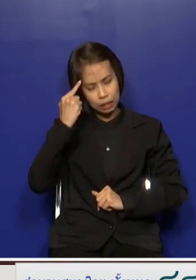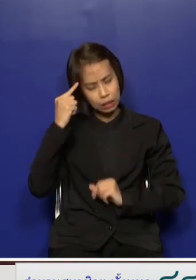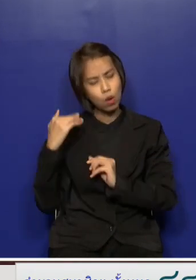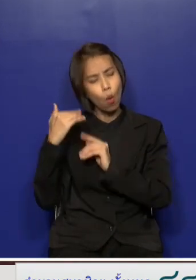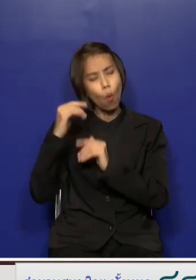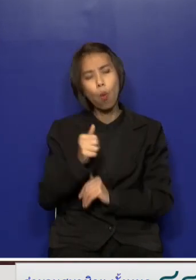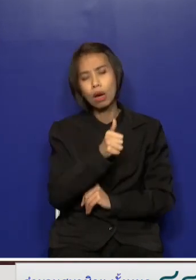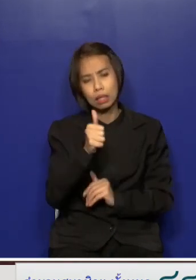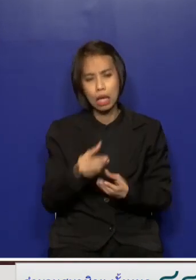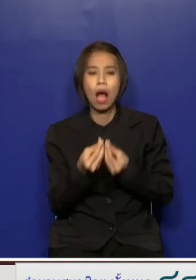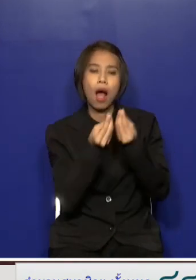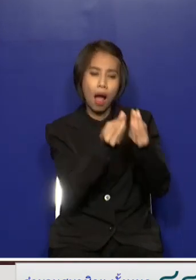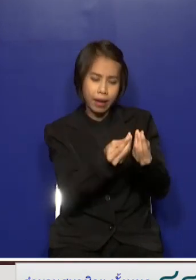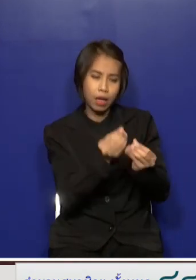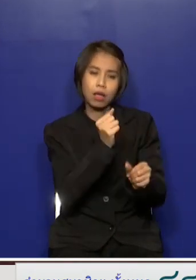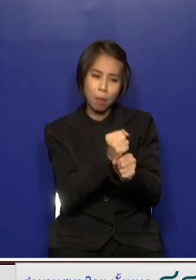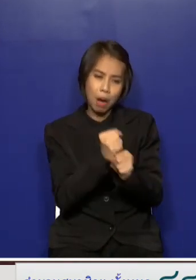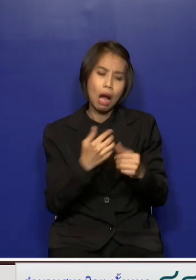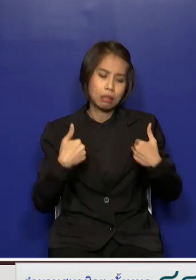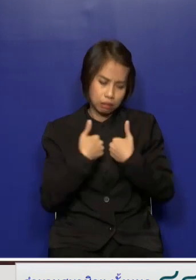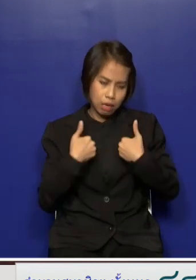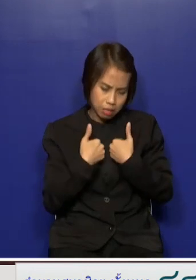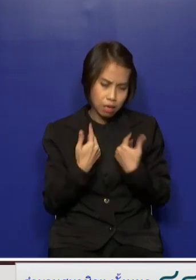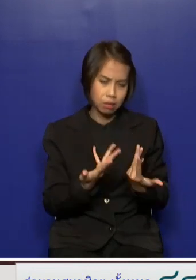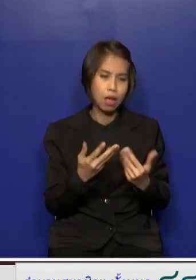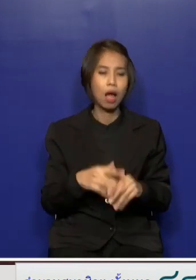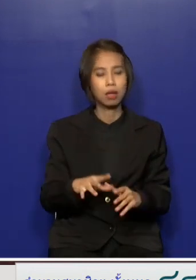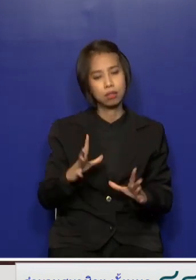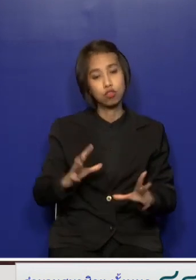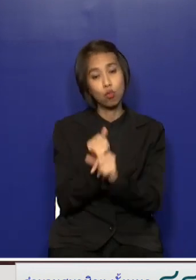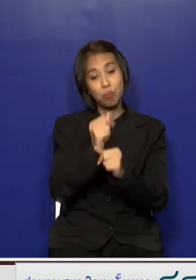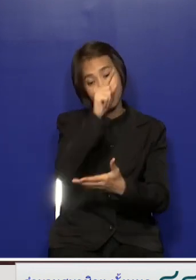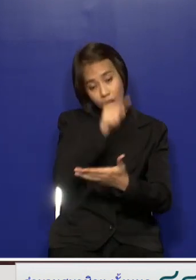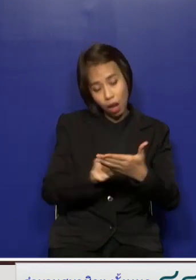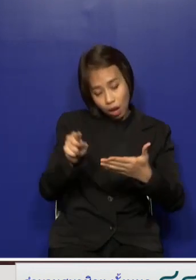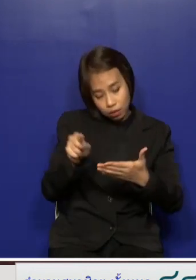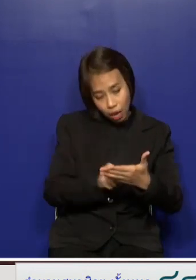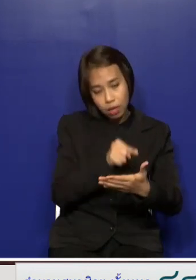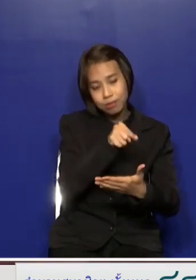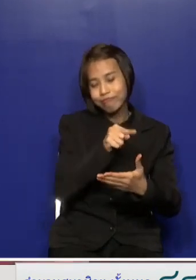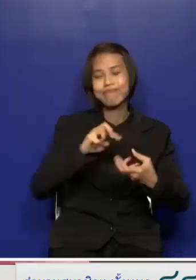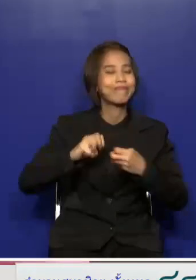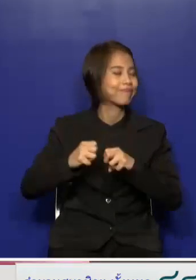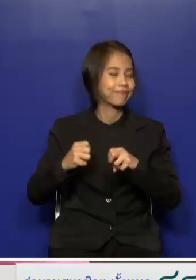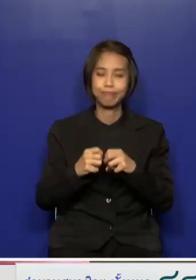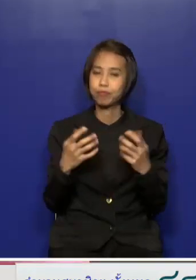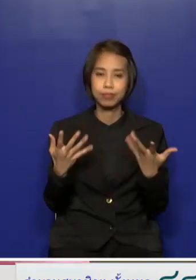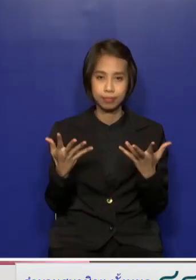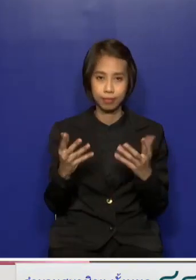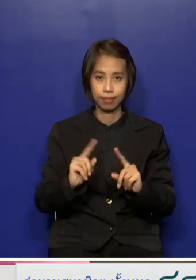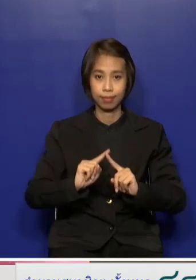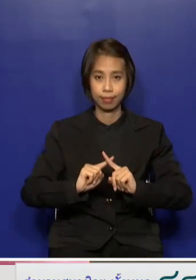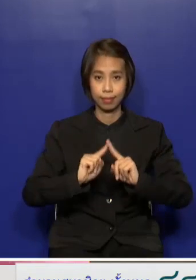านกกต.ได้ทำงานเหนื่อยนะครับบทสรุปของการเลือกตั้งเนี่ยไม่มีปัญหานะครับแต่ถ้าเกิด